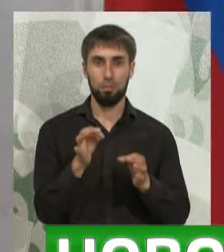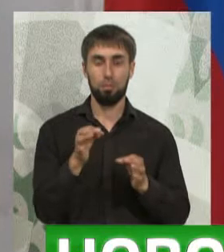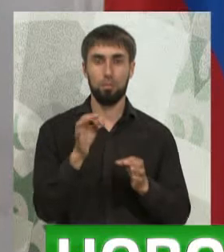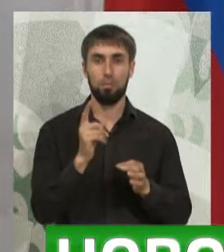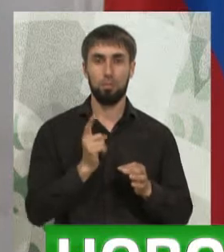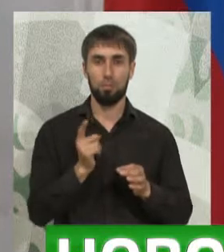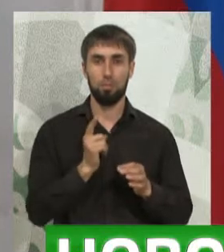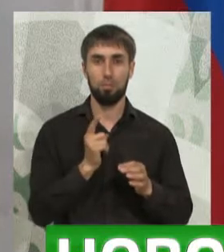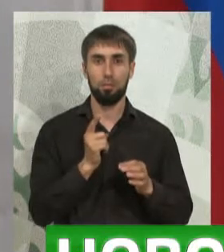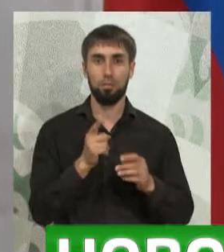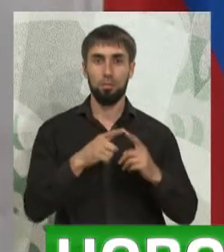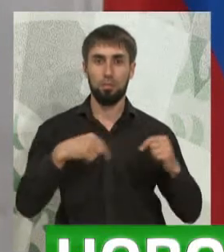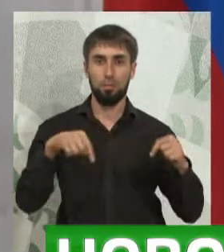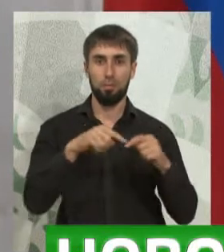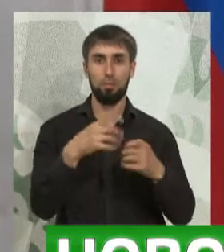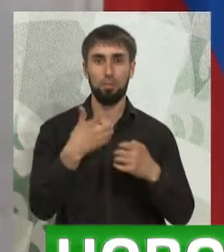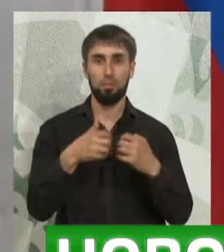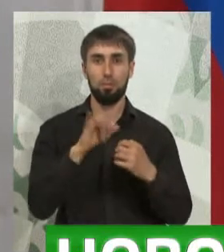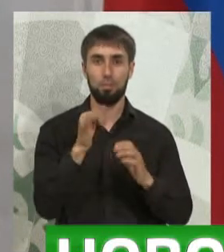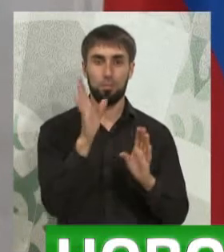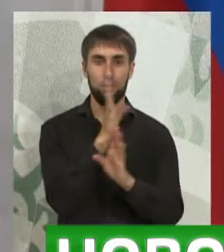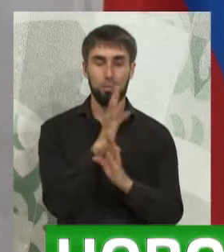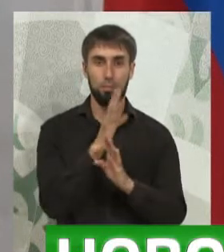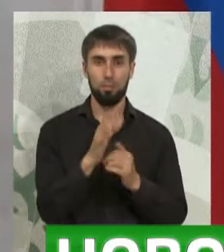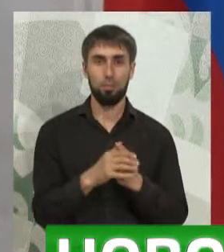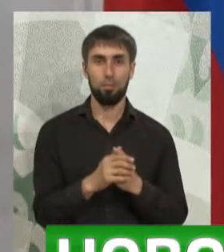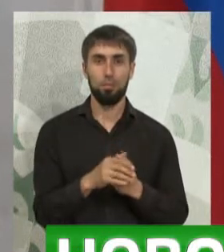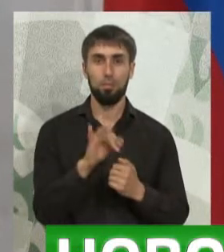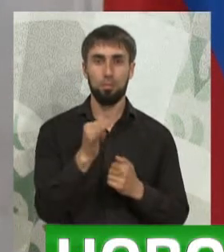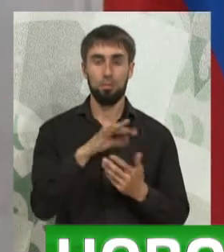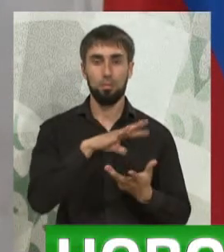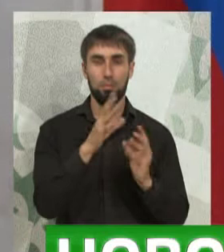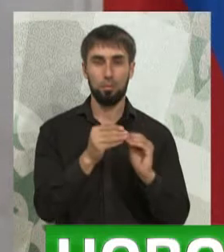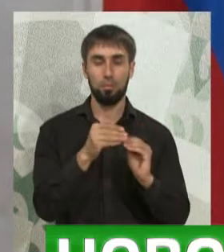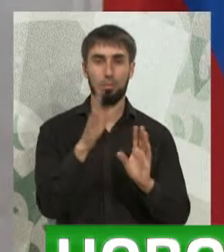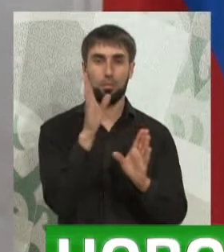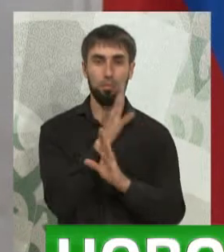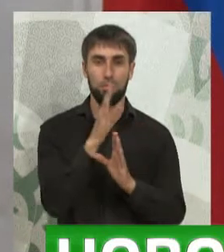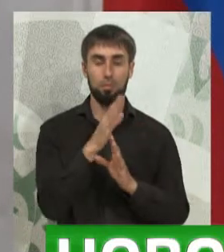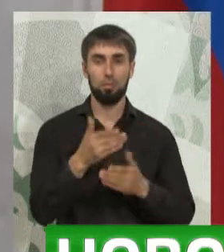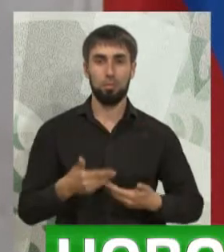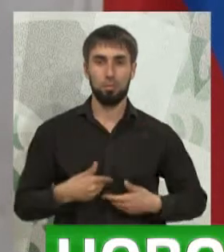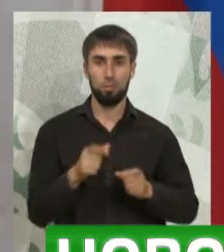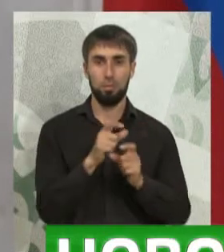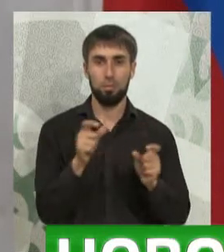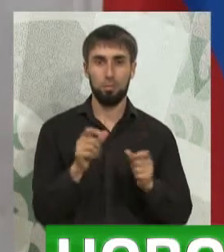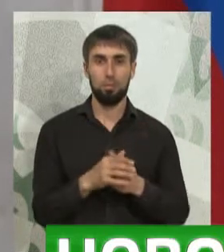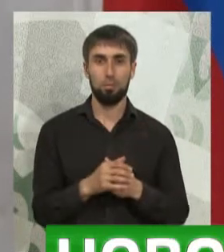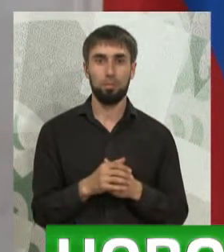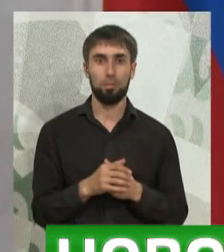окружающей среды, природы и вообще экологии всего человечества. Это